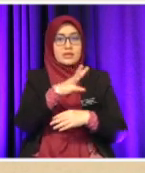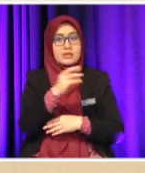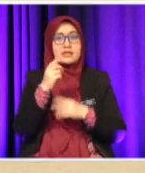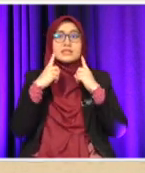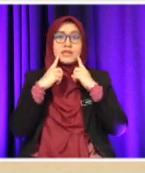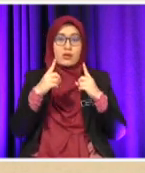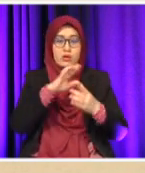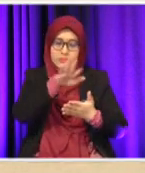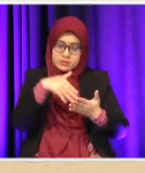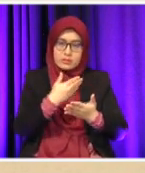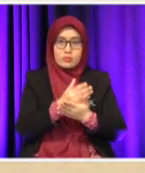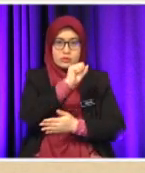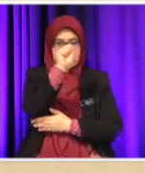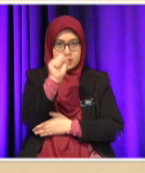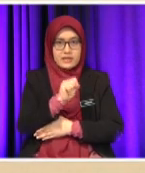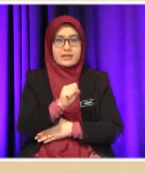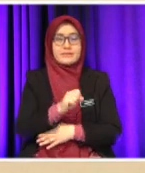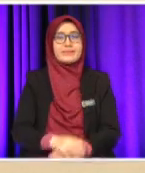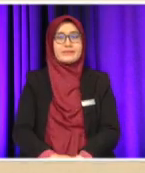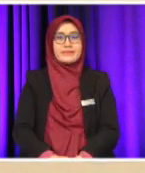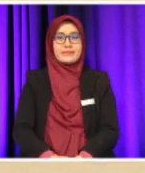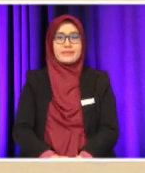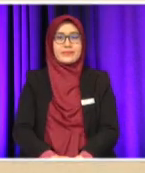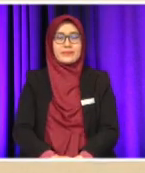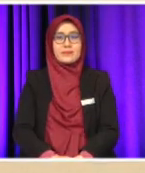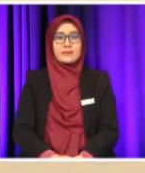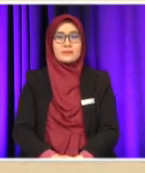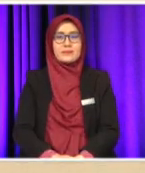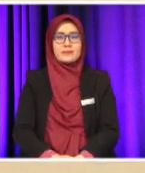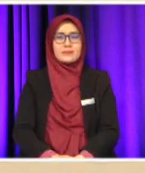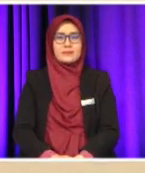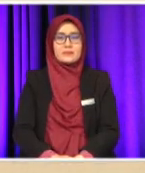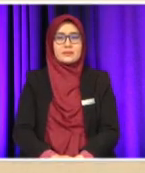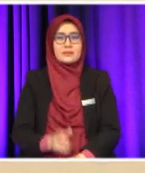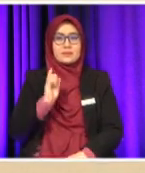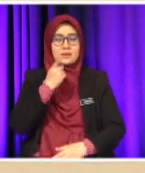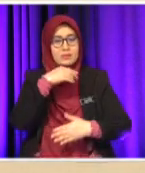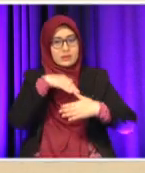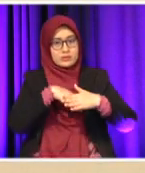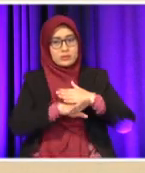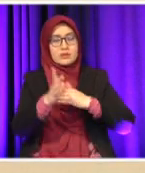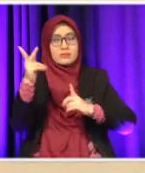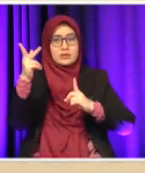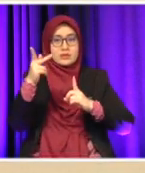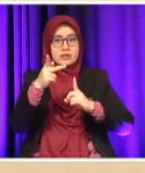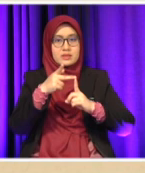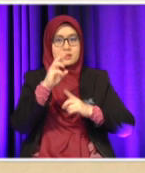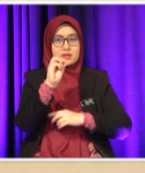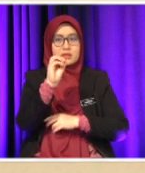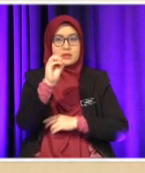perlu jawab baik kemudian kita turun masuk kepada modul 6 itu penanaman